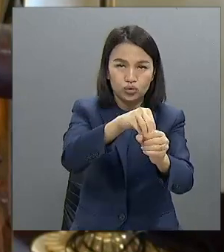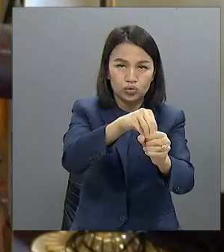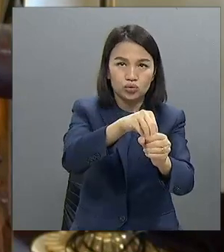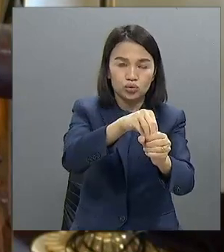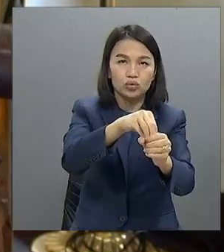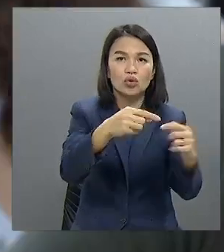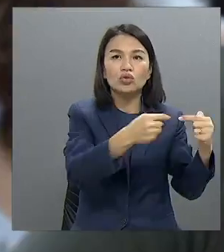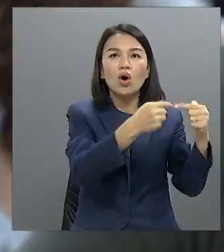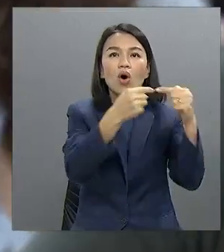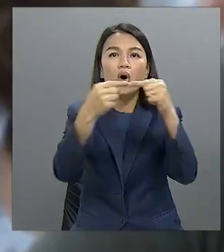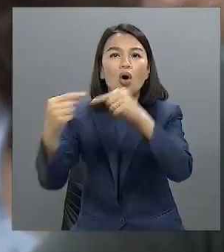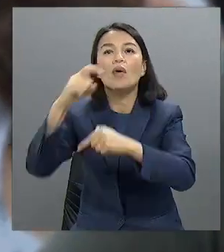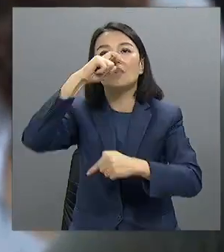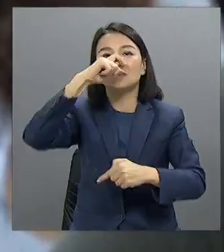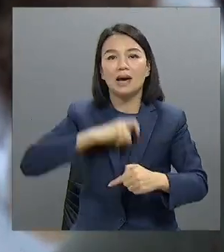ลอดไปค่ะ